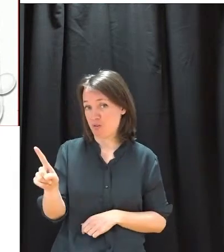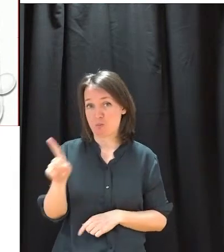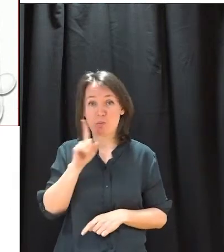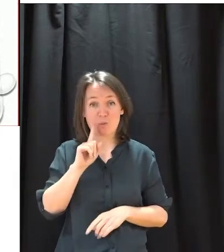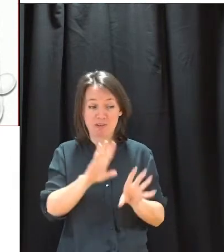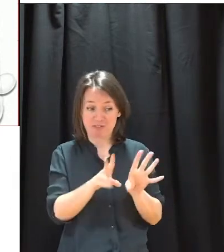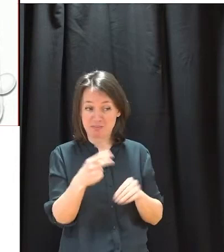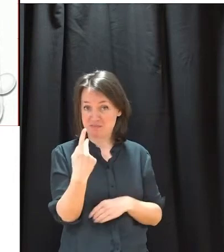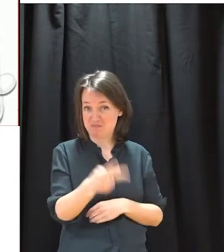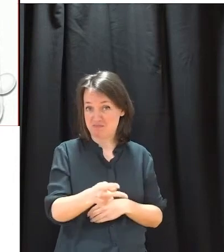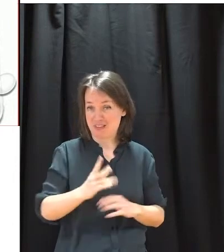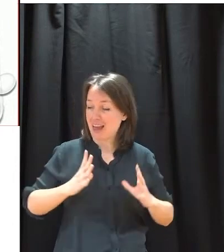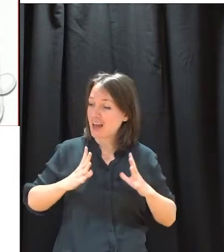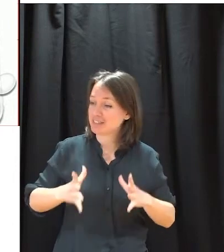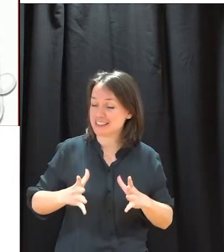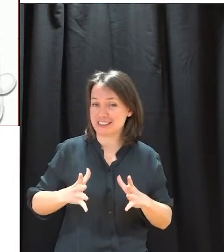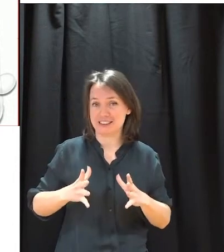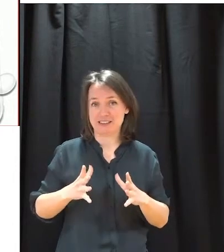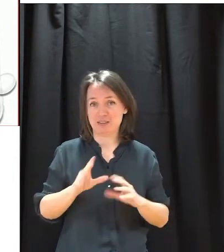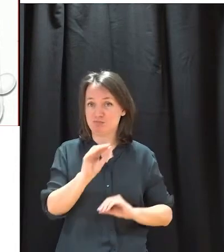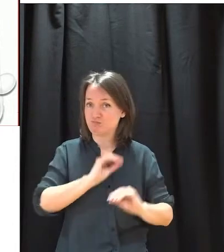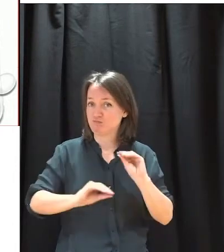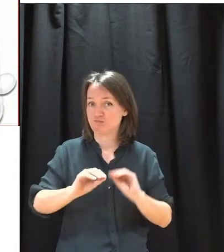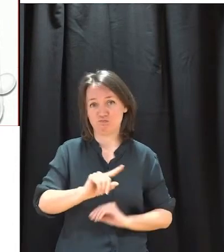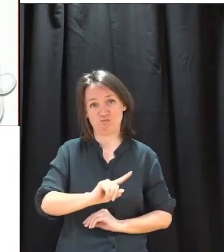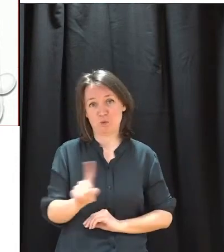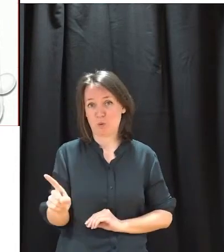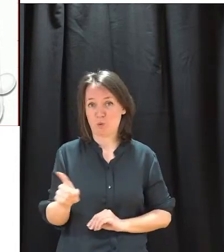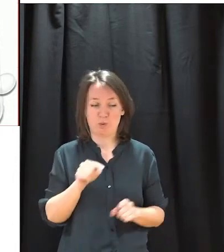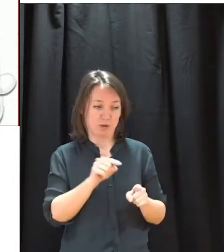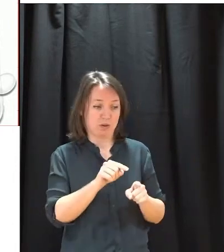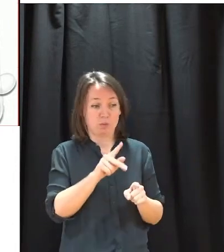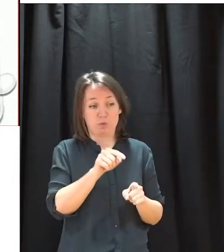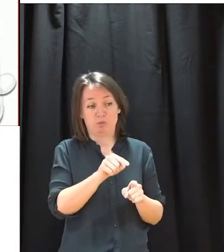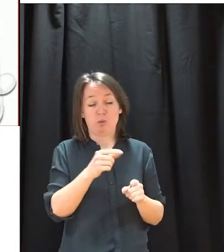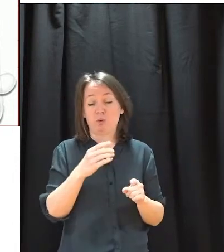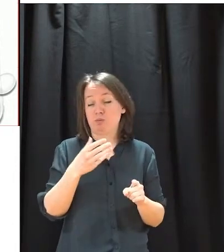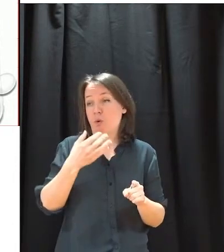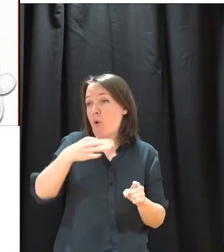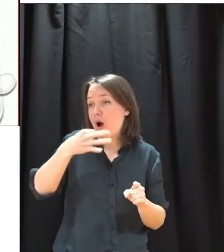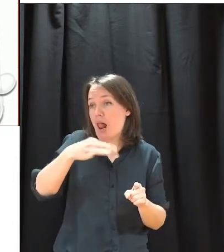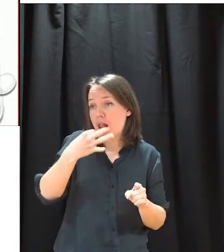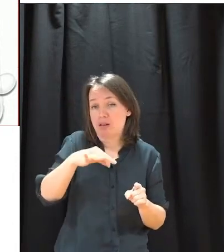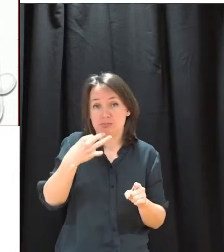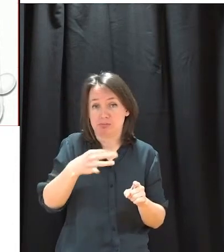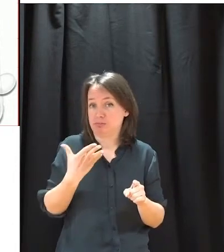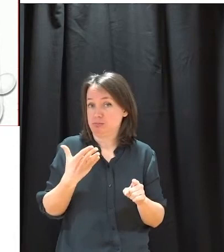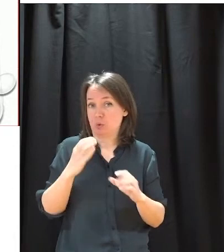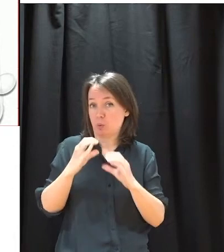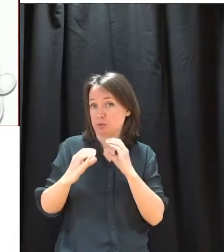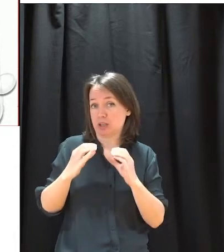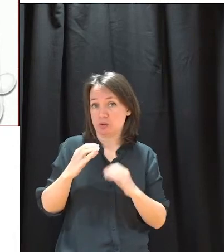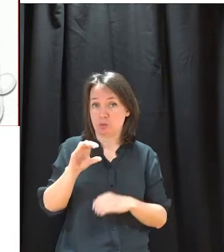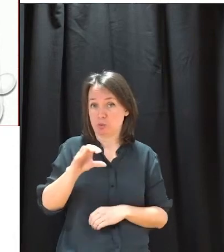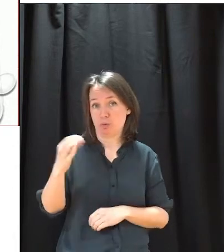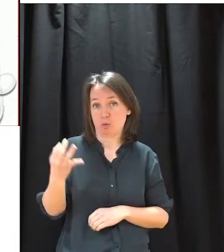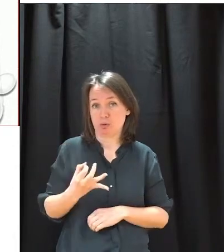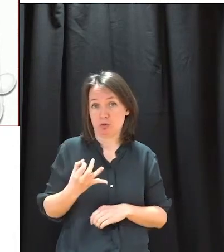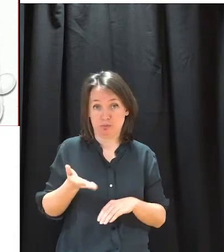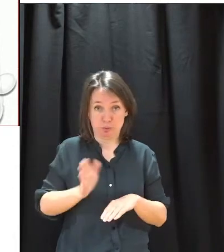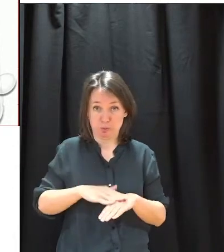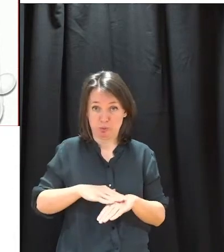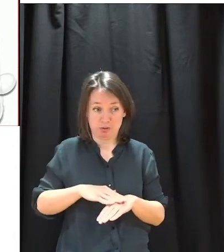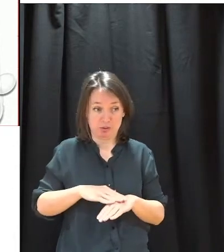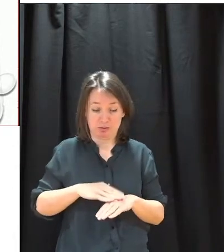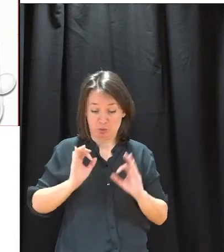dans ce suivi, et elle était dans de la communication orale uniquement, et elle s'est trouvée assez rapidement en grande difficulté scolaire. Donc